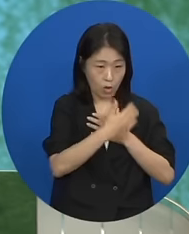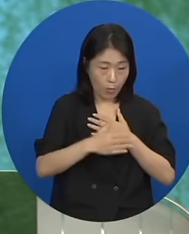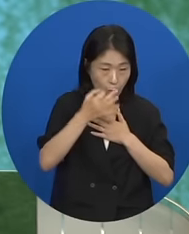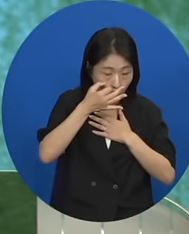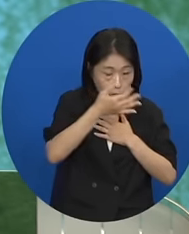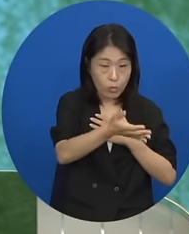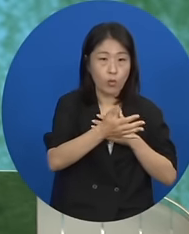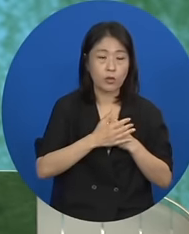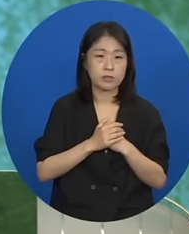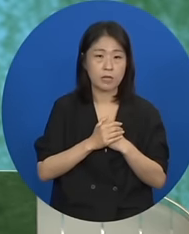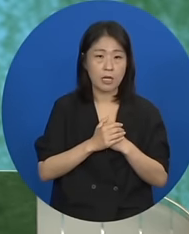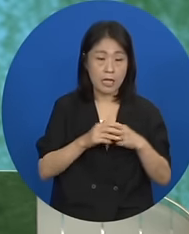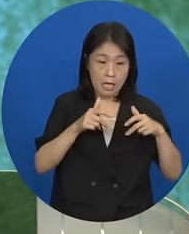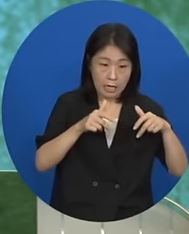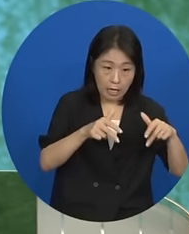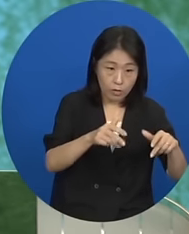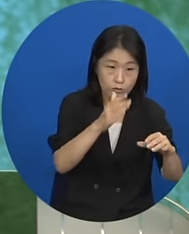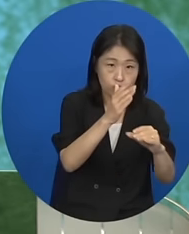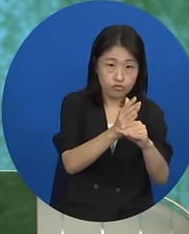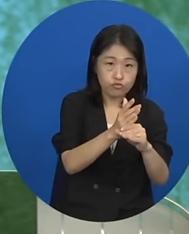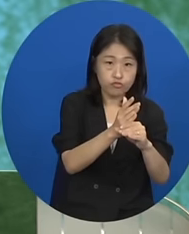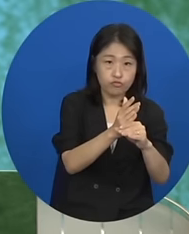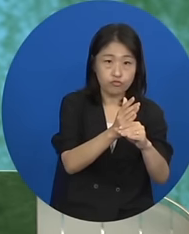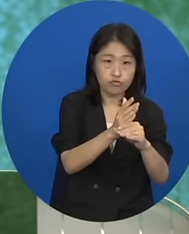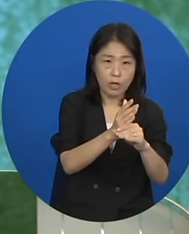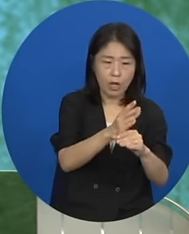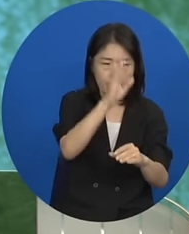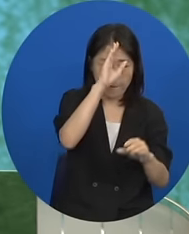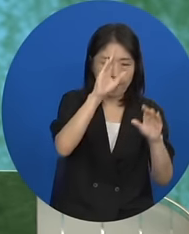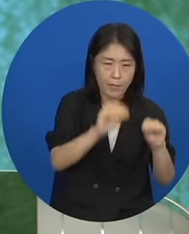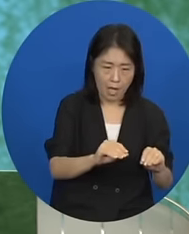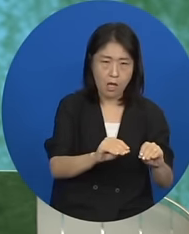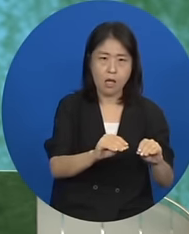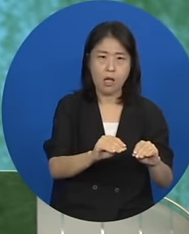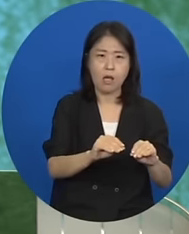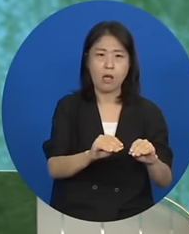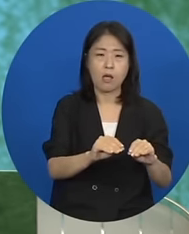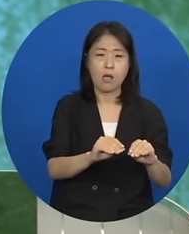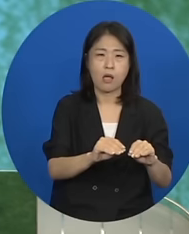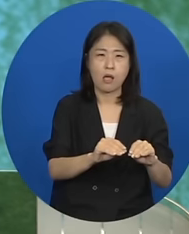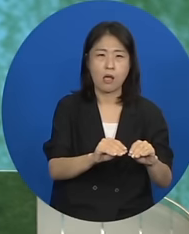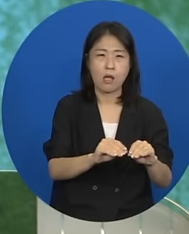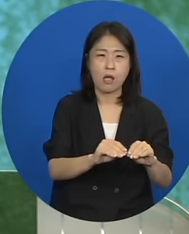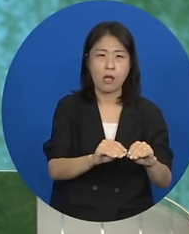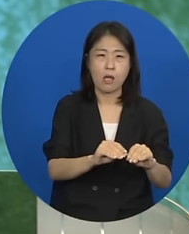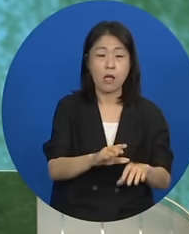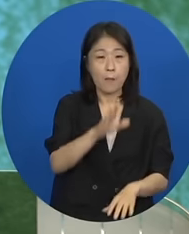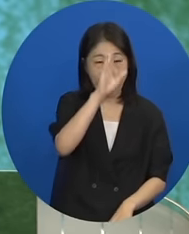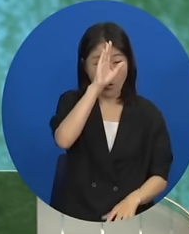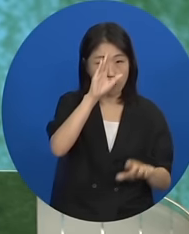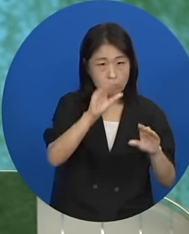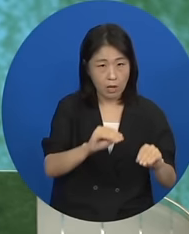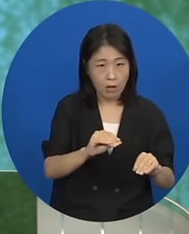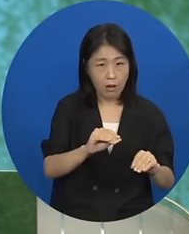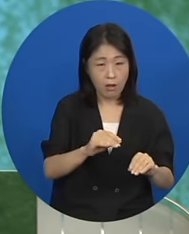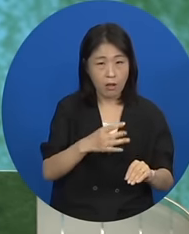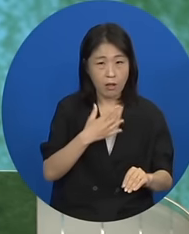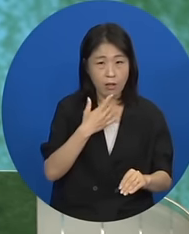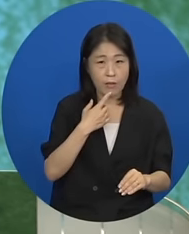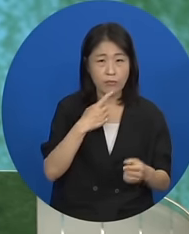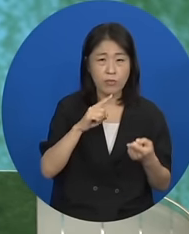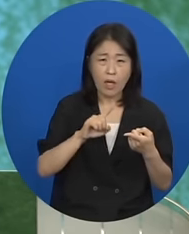그들이 그 말을 믿고 가던 중에 정말 낮게 되었습니다 낳은 것이 당연한 것은 아니죠 야 정말